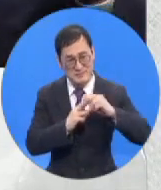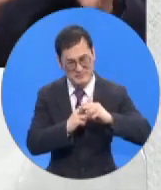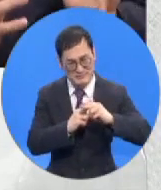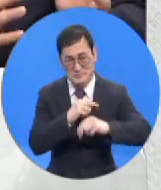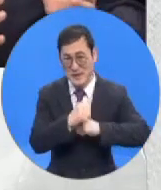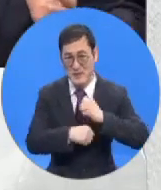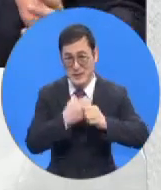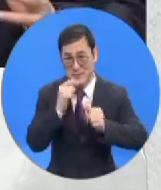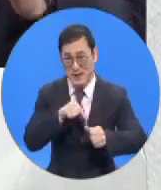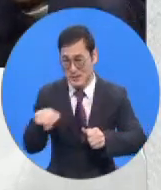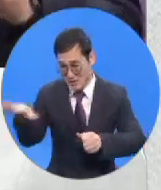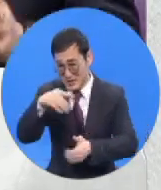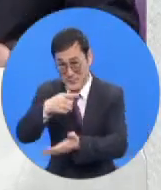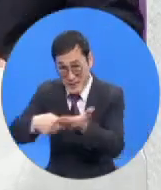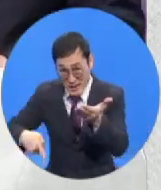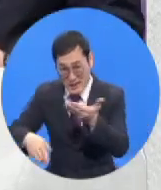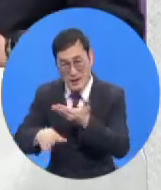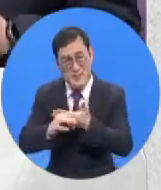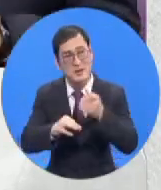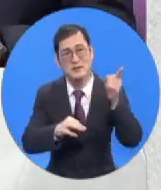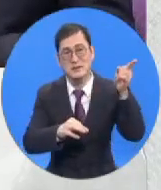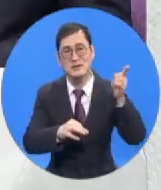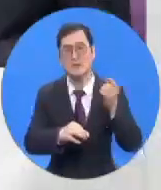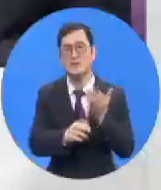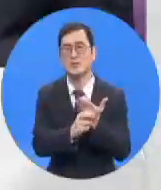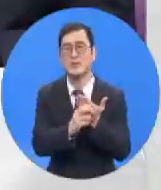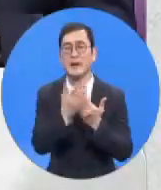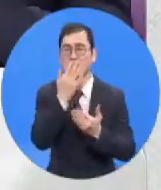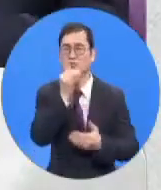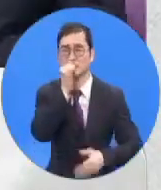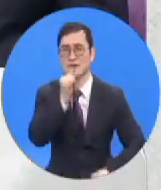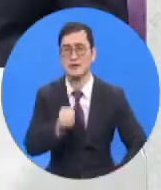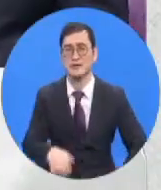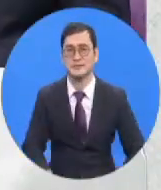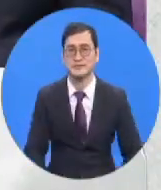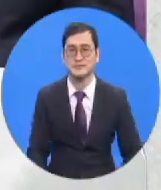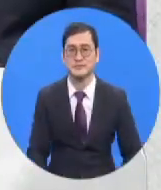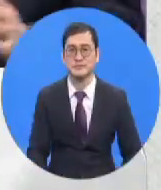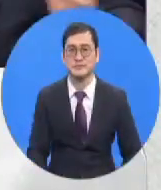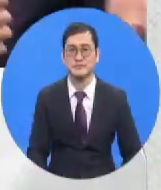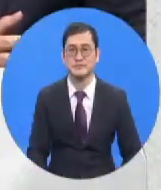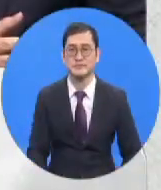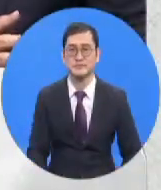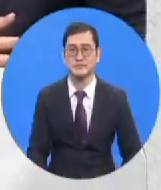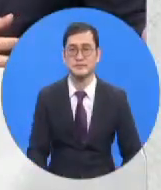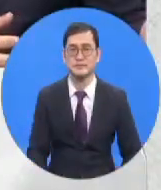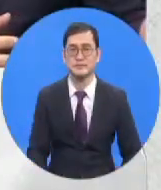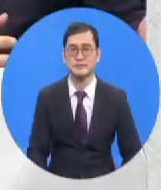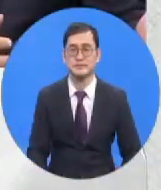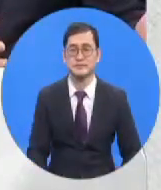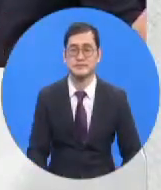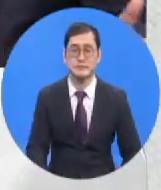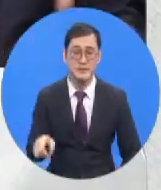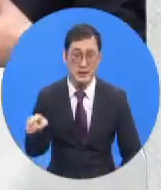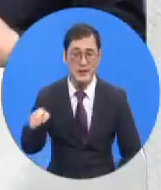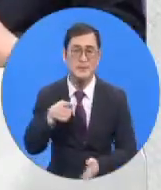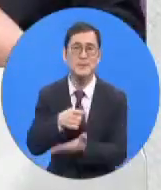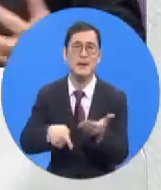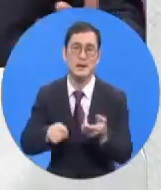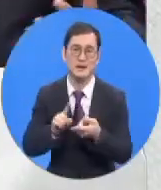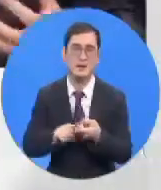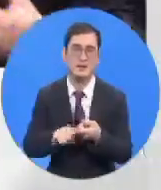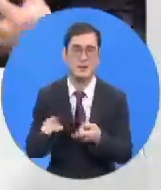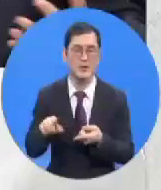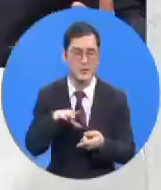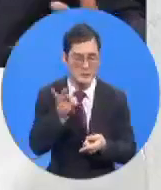뭐 자영업자들이 저렇게 막 말씀하신다고 해서 논의할 것이 아니라, 예. 다 예상됐던 문제고 당연히 정치권이 준비해야 될 것이니까, 예. 여야가